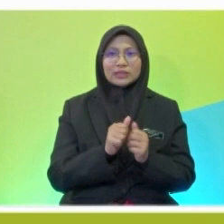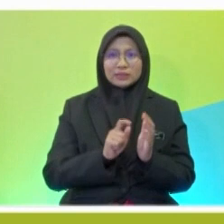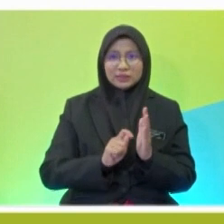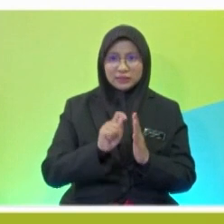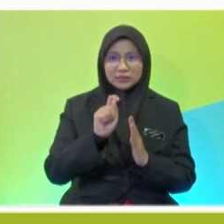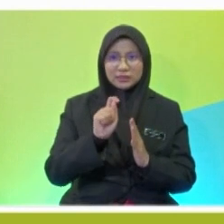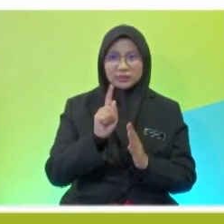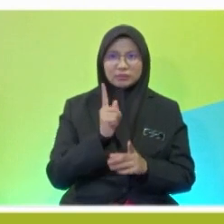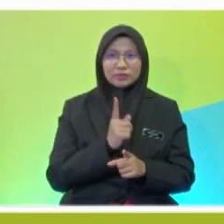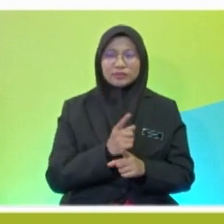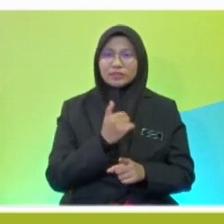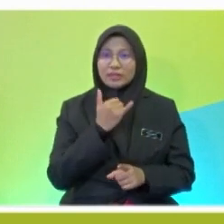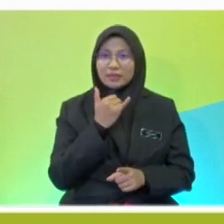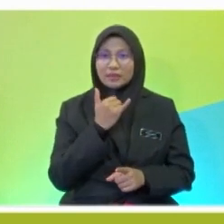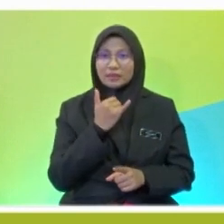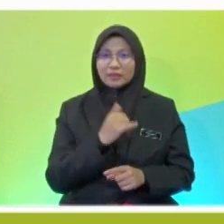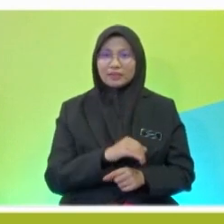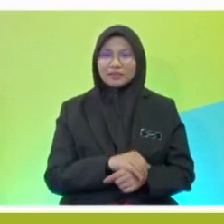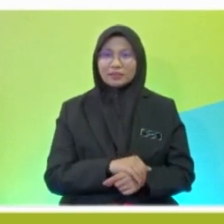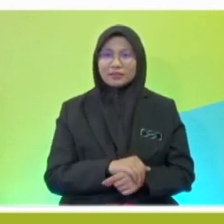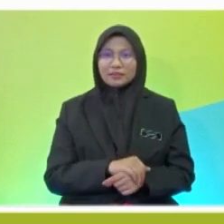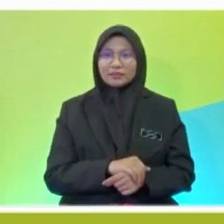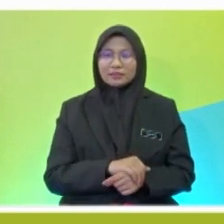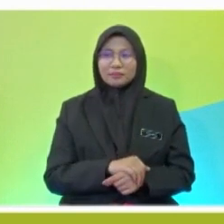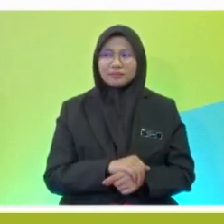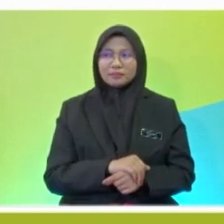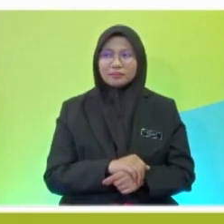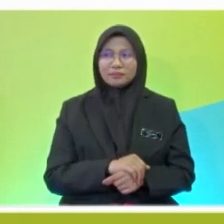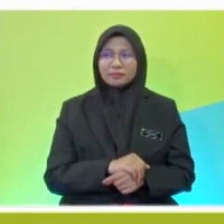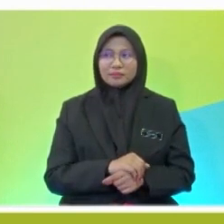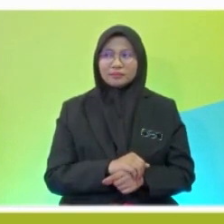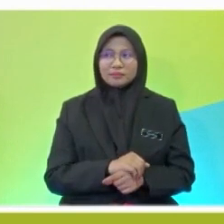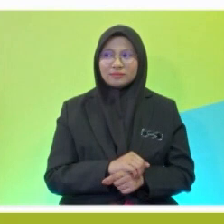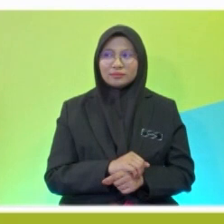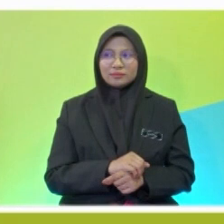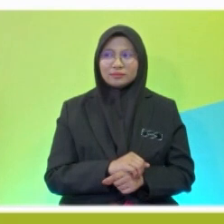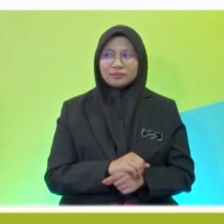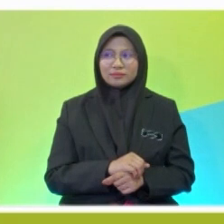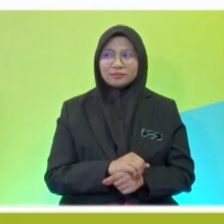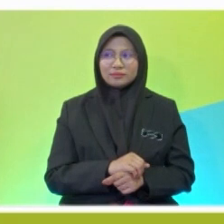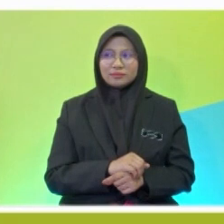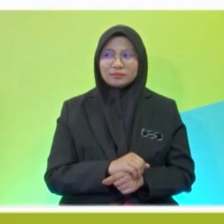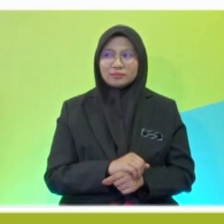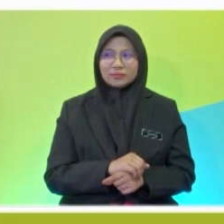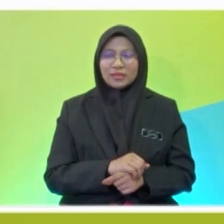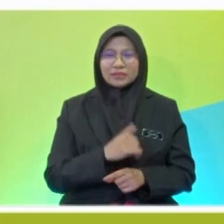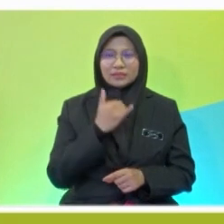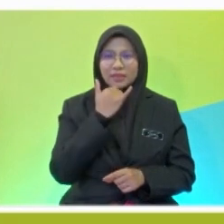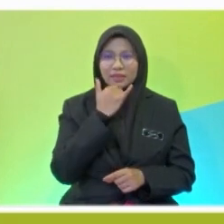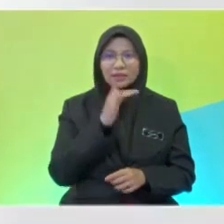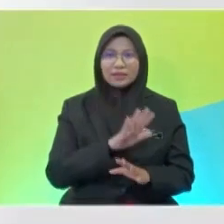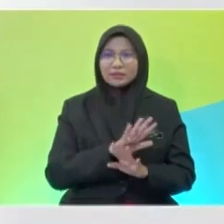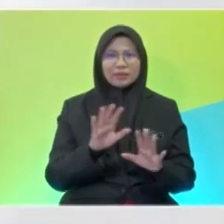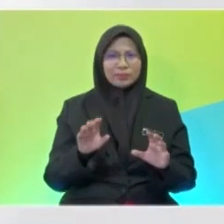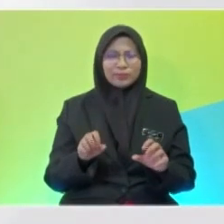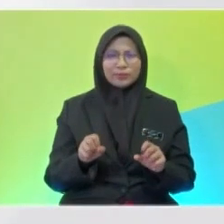meletakkan kredit tersebut untuk etika perilaku agak keliru namun salah ya namun ada suara yang